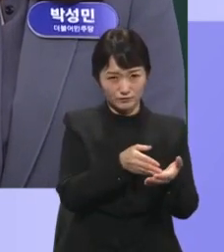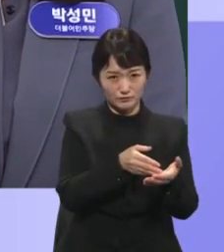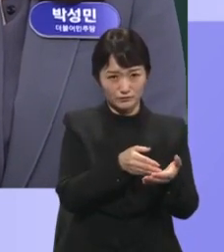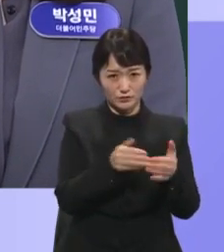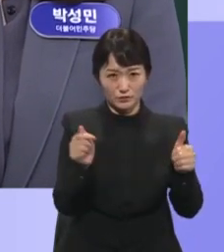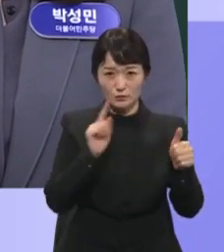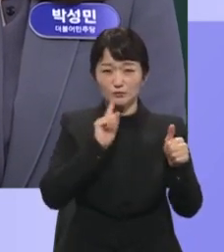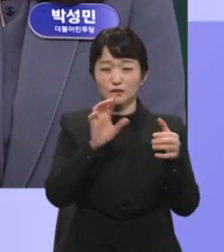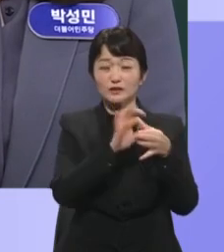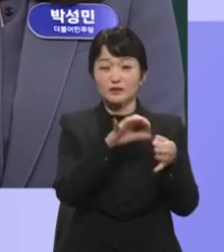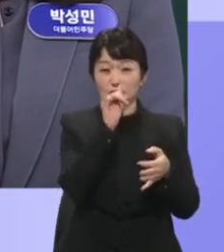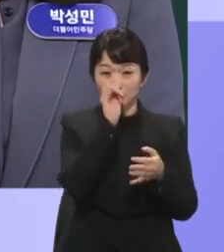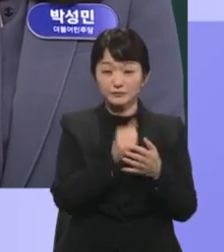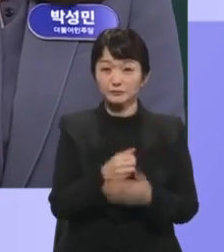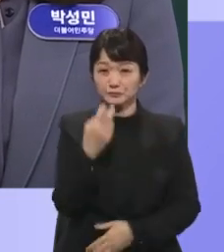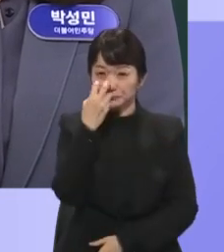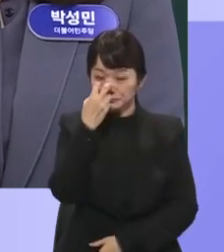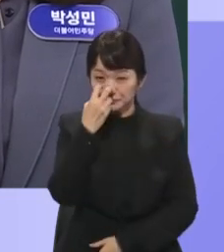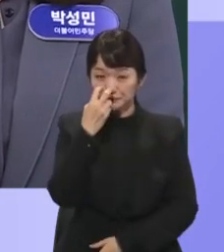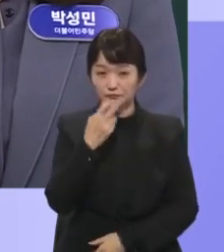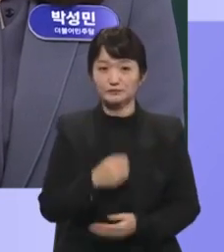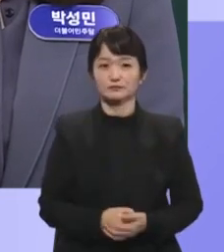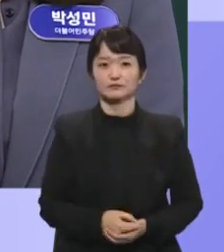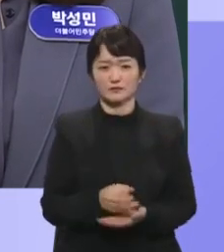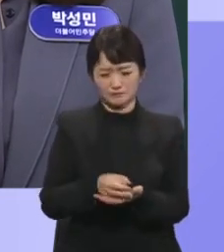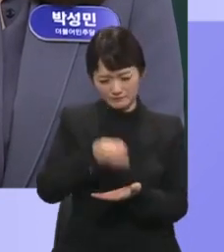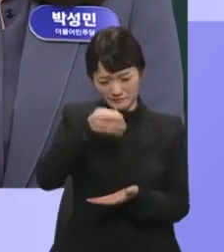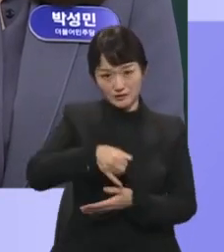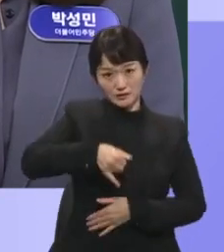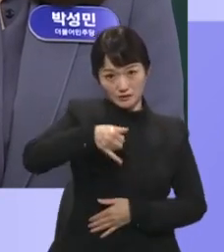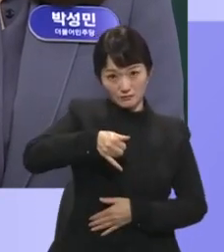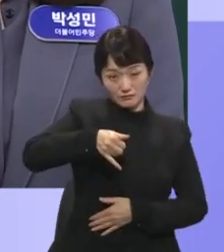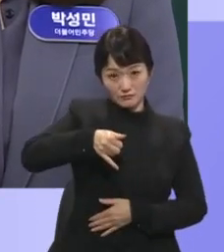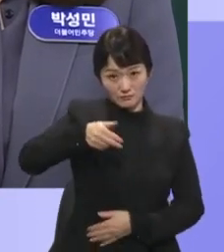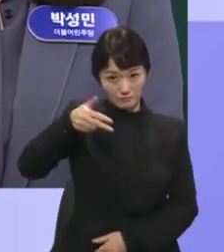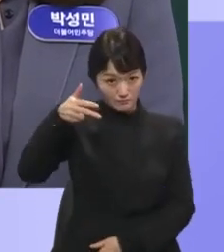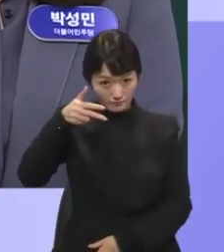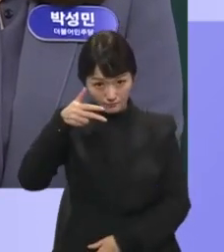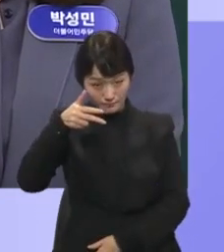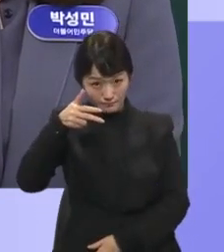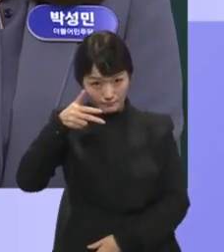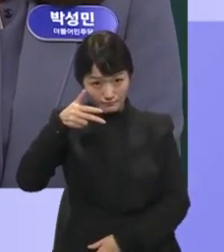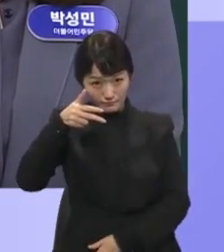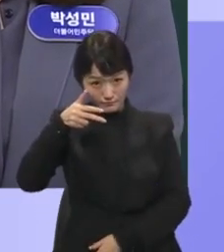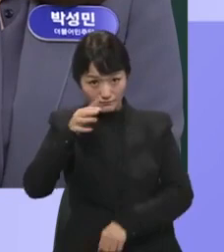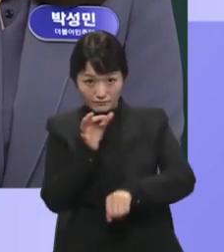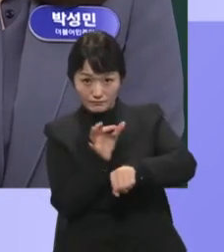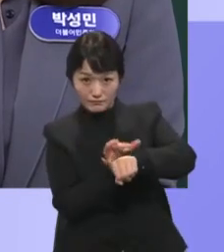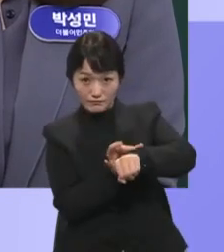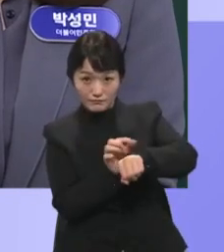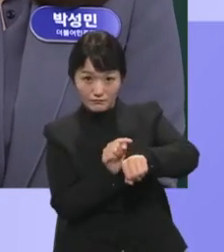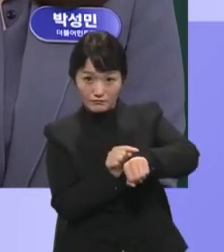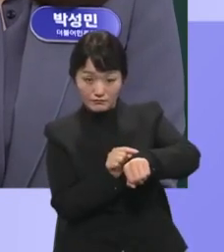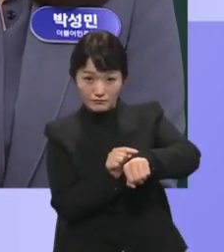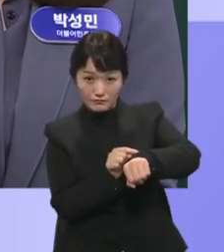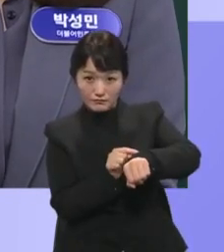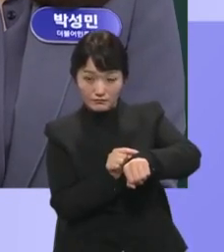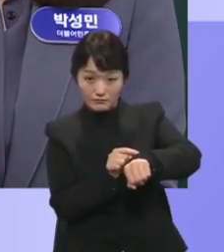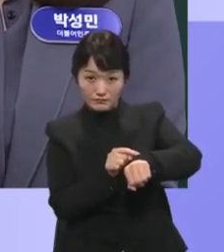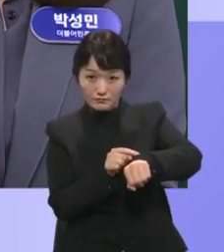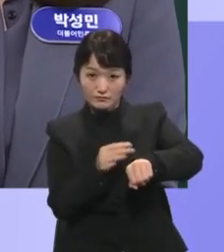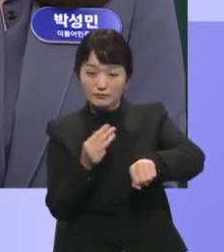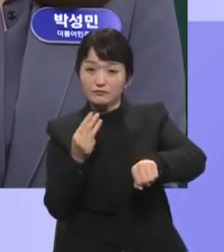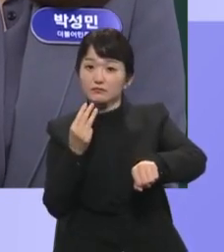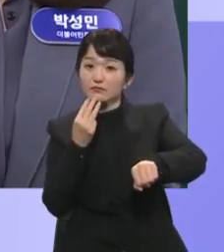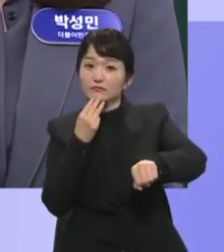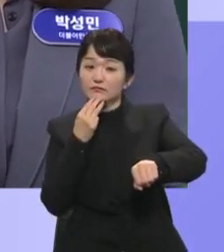취재를 해 보니까 해당 그 명품백 그리고 영상을 찍은 카메라가 달린 손목시계 모두이 서울의 소리